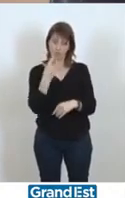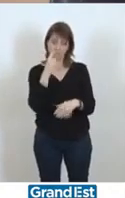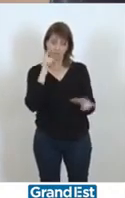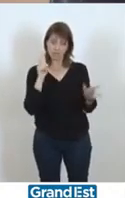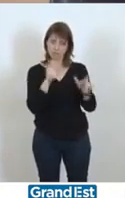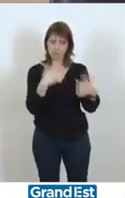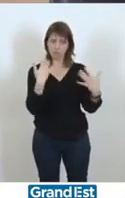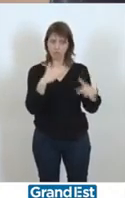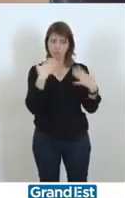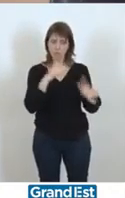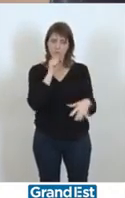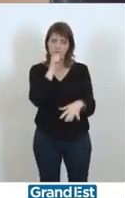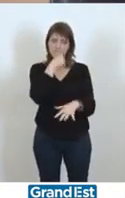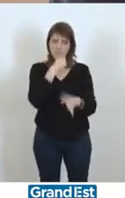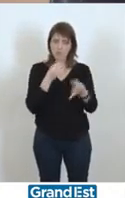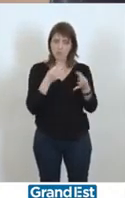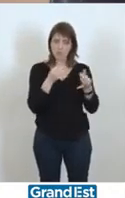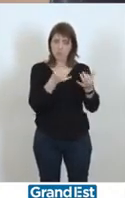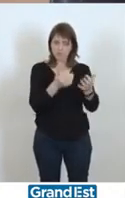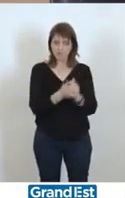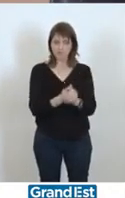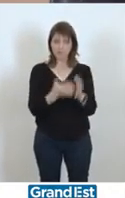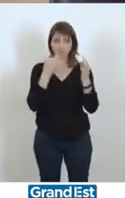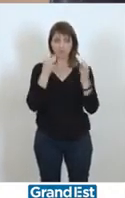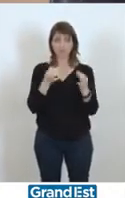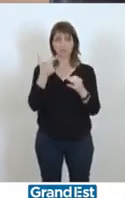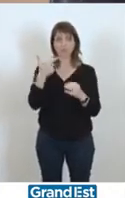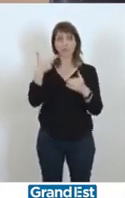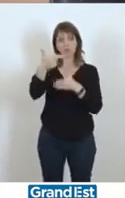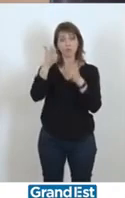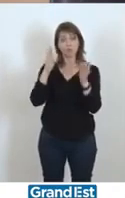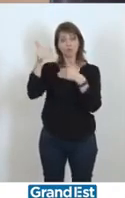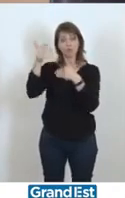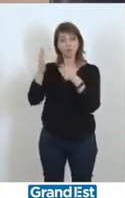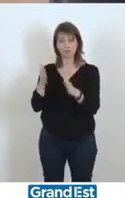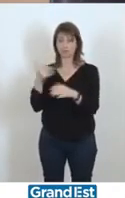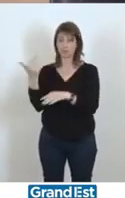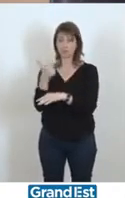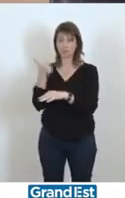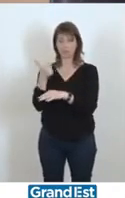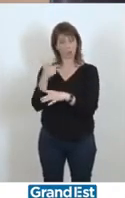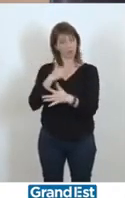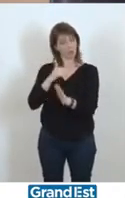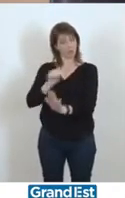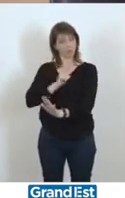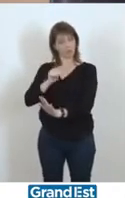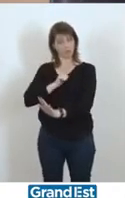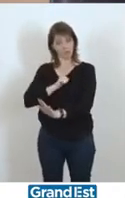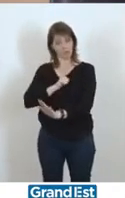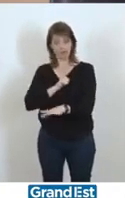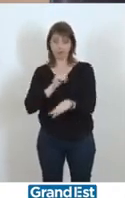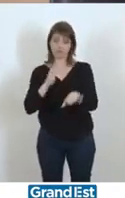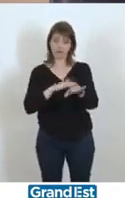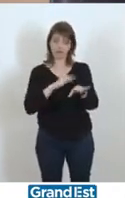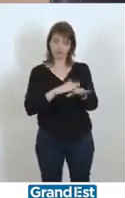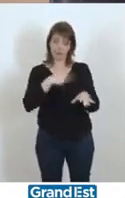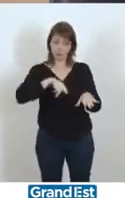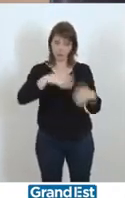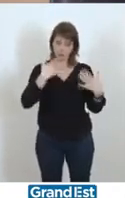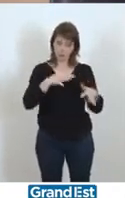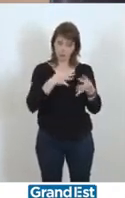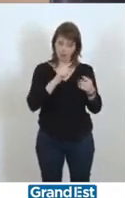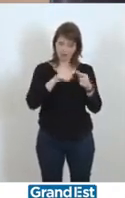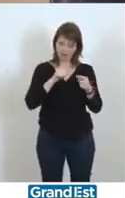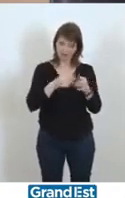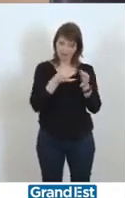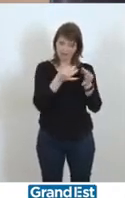en 2018 par 2 cabinets d'audit distincts. En conclusion, tous les 2 soulignent, je cite, un nombre conséquent de fragilités.